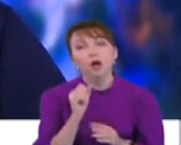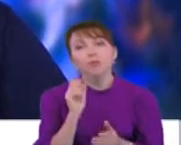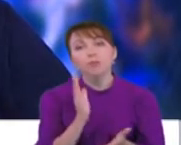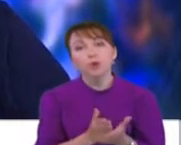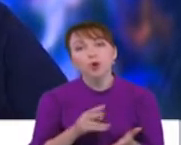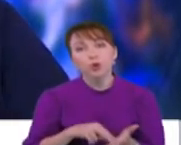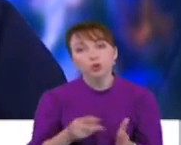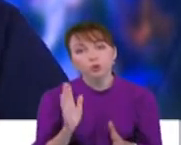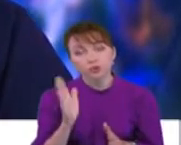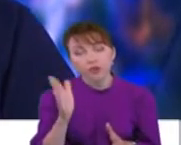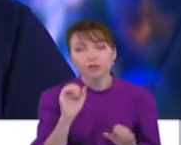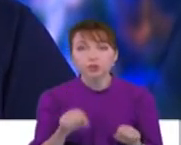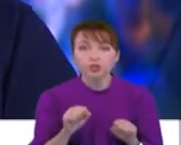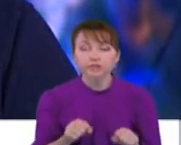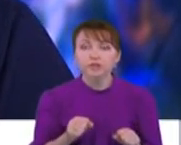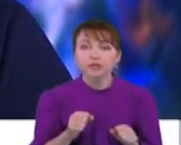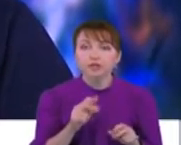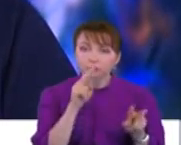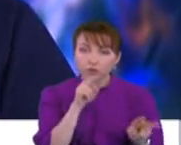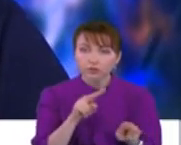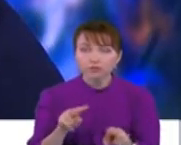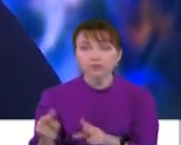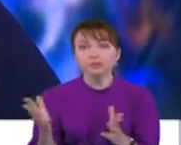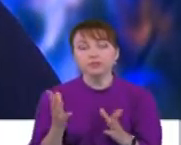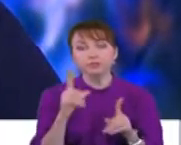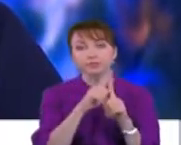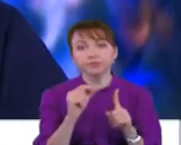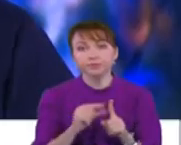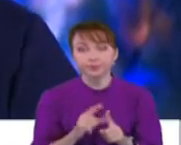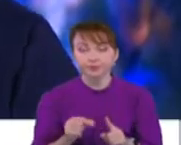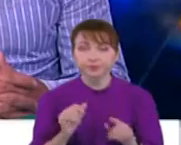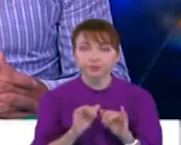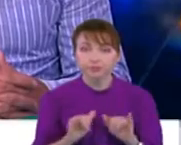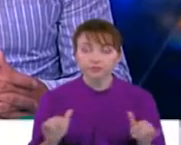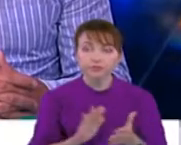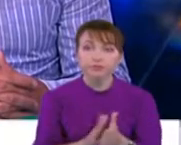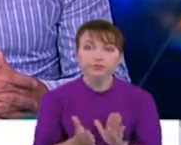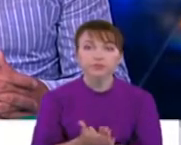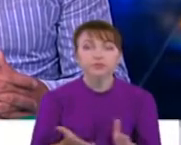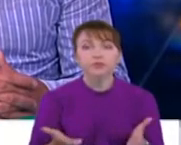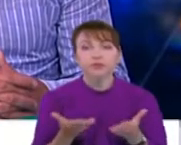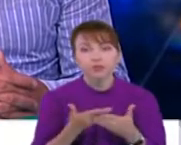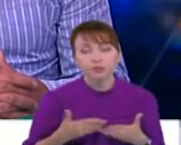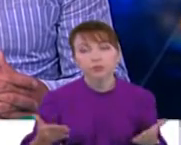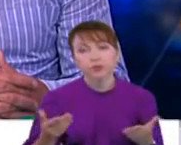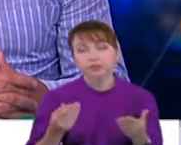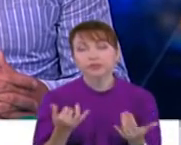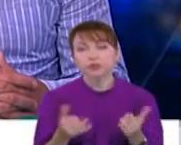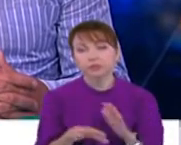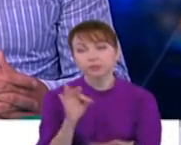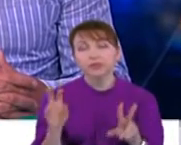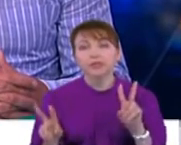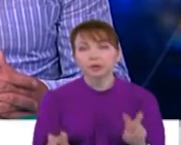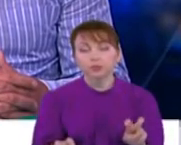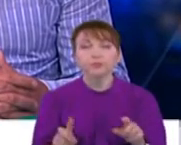і можливості споглядання за якимись канонами розвитку цієї ситуації. Ми винесли в тему нашої програми,